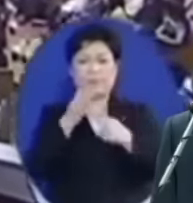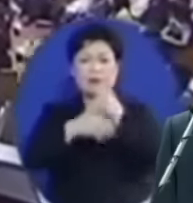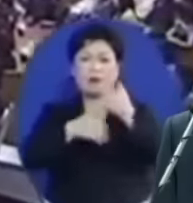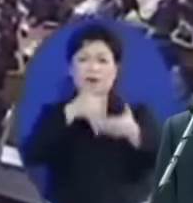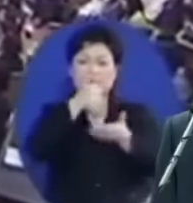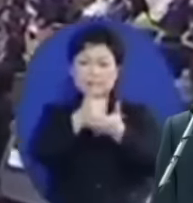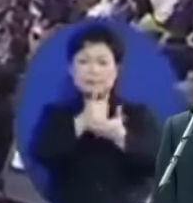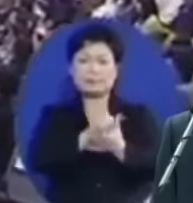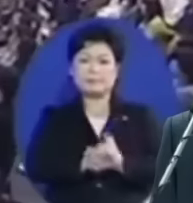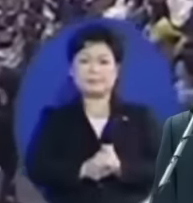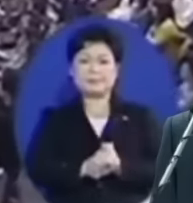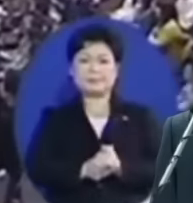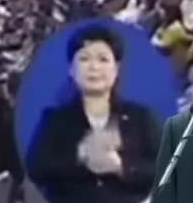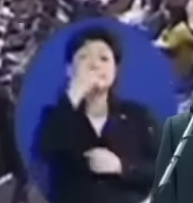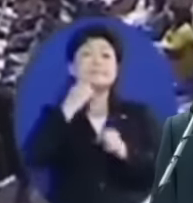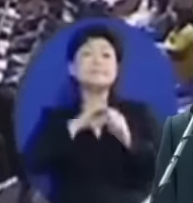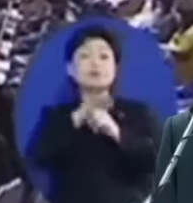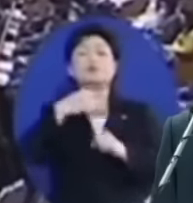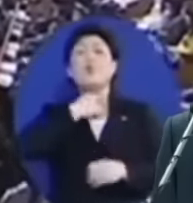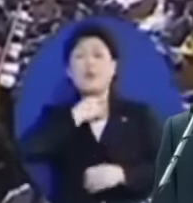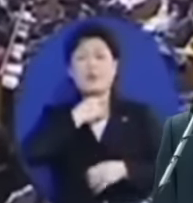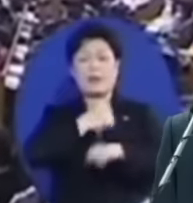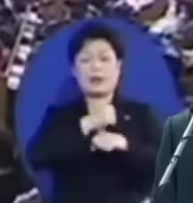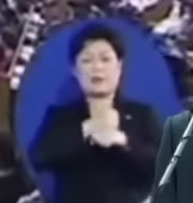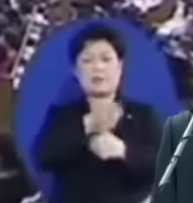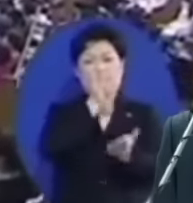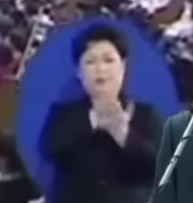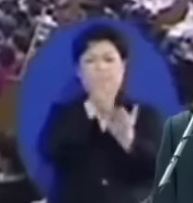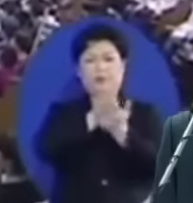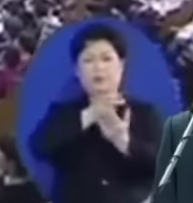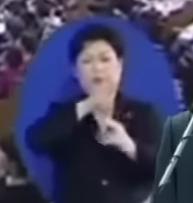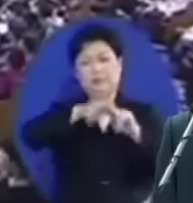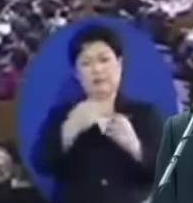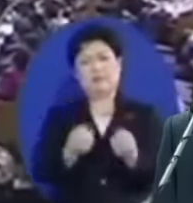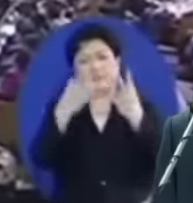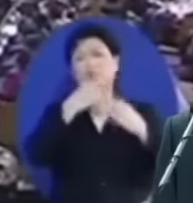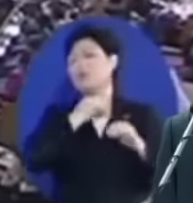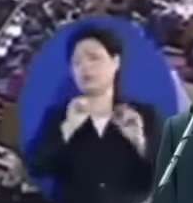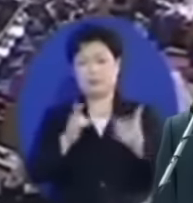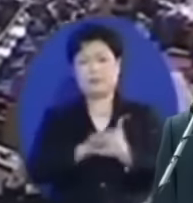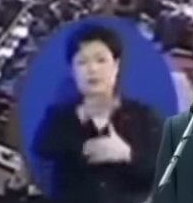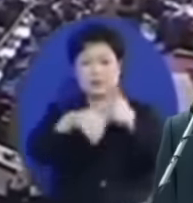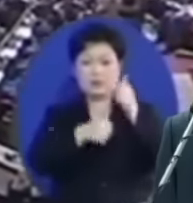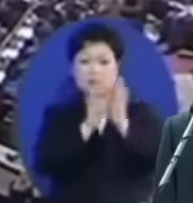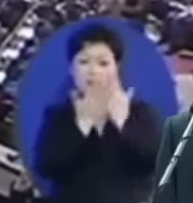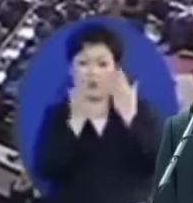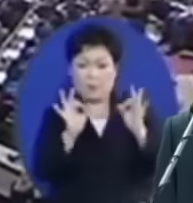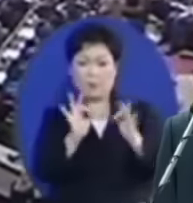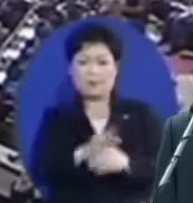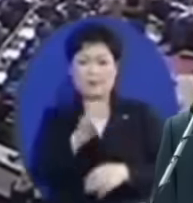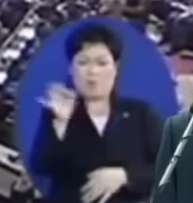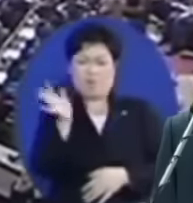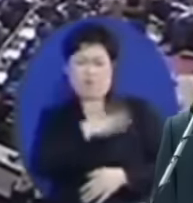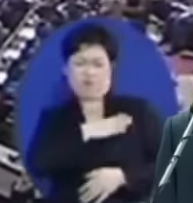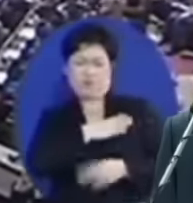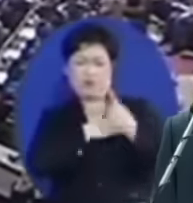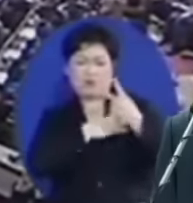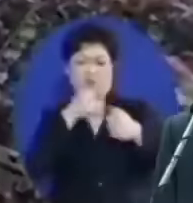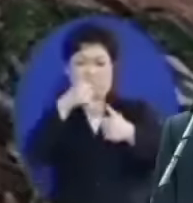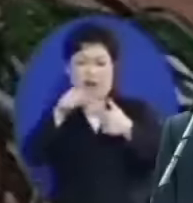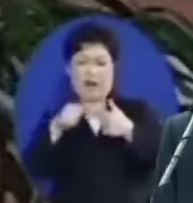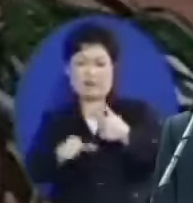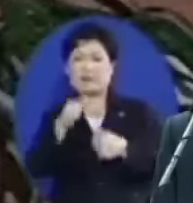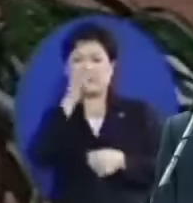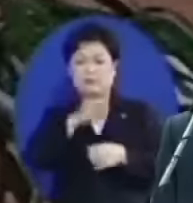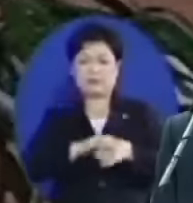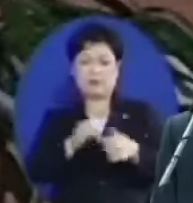하나님은 긍휼을 원하고 율법적인 제사를 원치 않는다는 것입니다. 우리 성경에 보면 한 부자가 두 아들이 있었는데